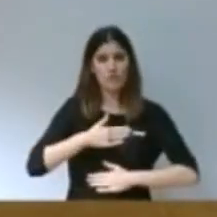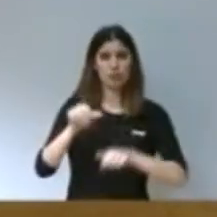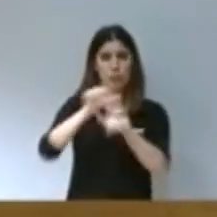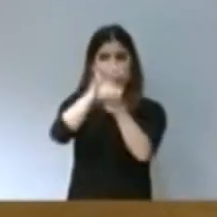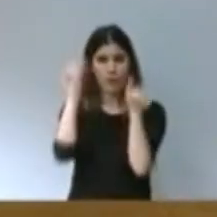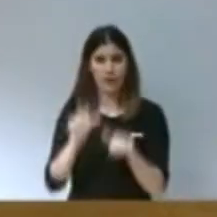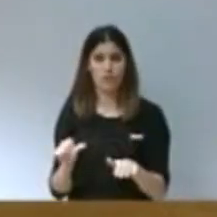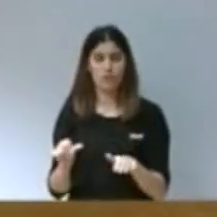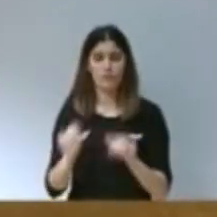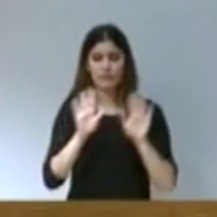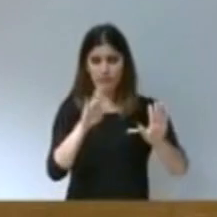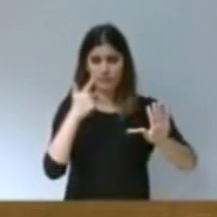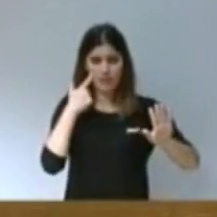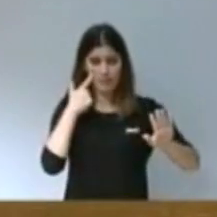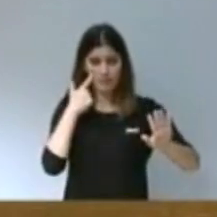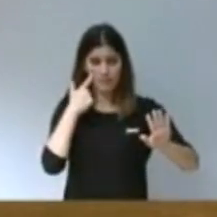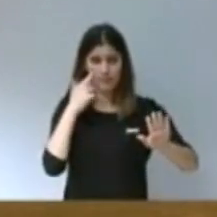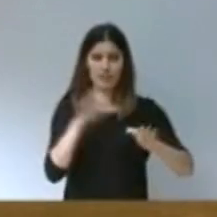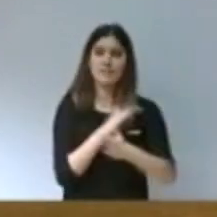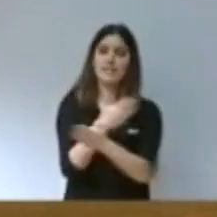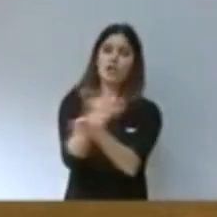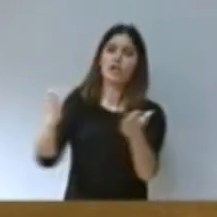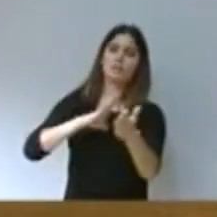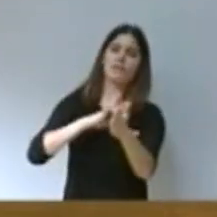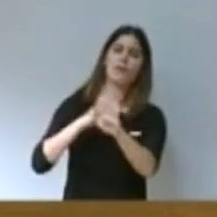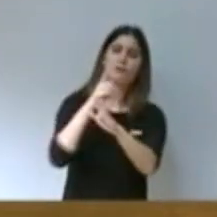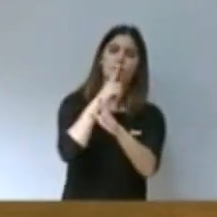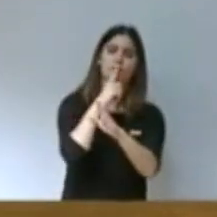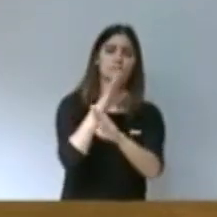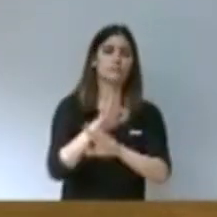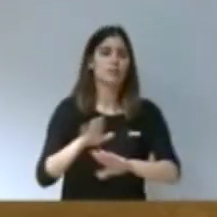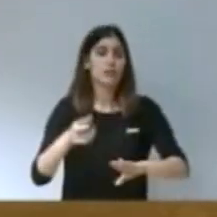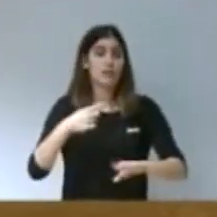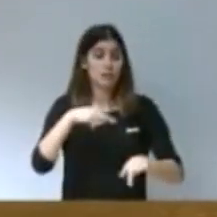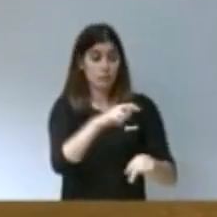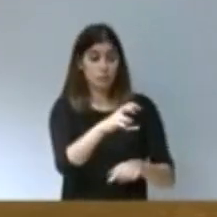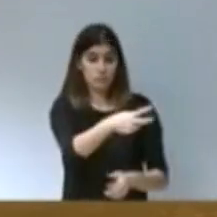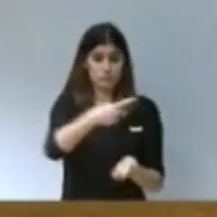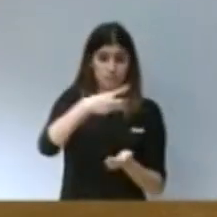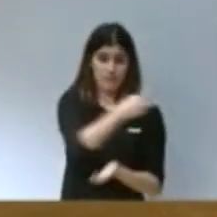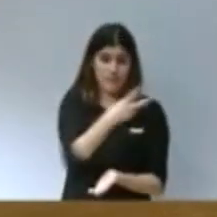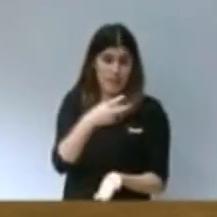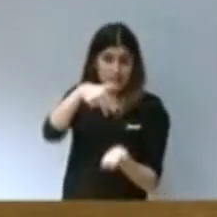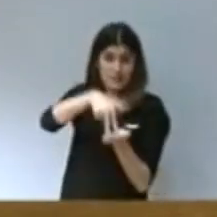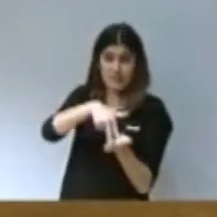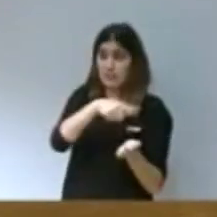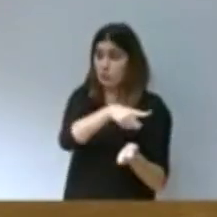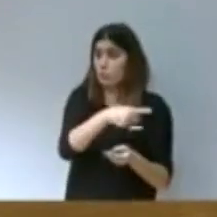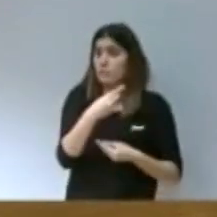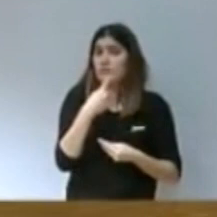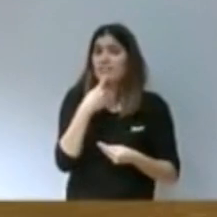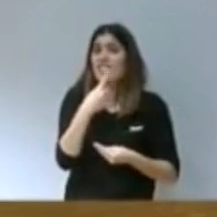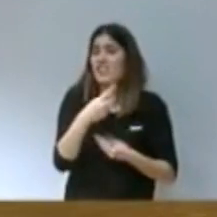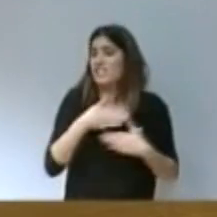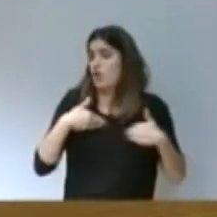El nostre model. Mire, senyora Bastidas, vostè puja així i diu el que vostè creu